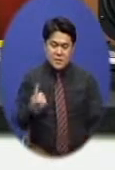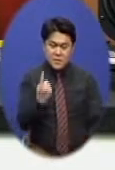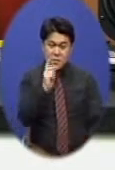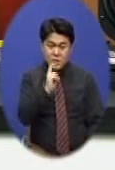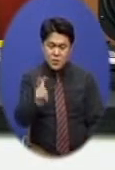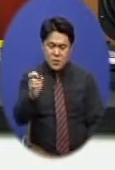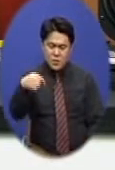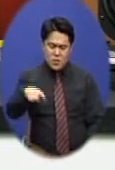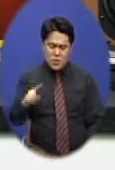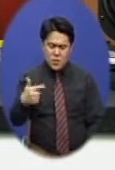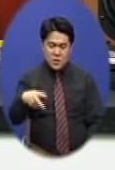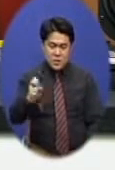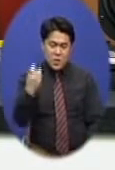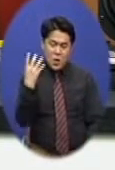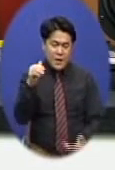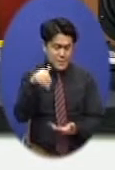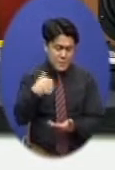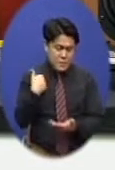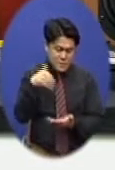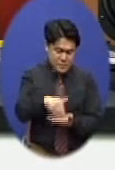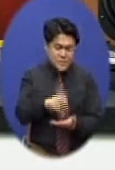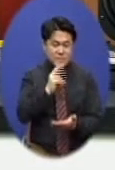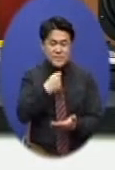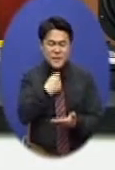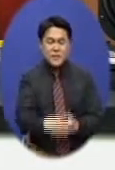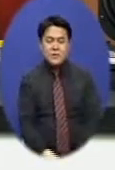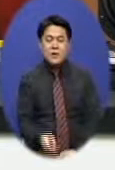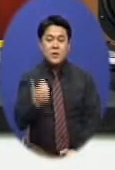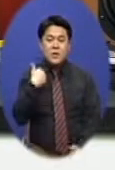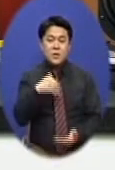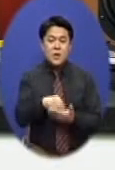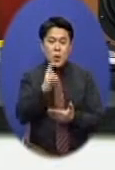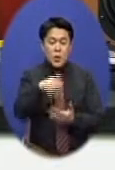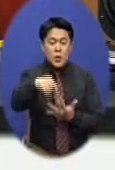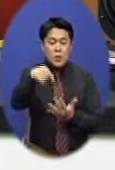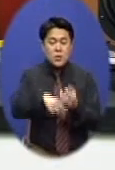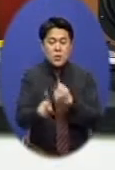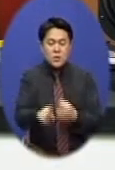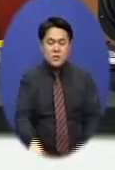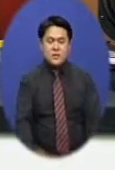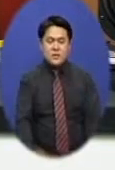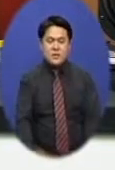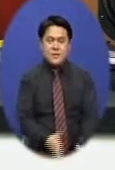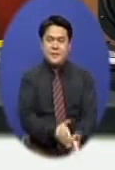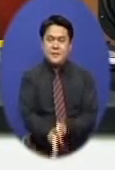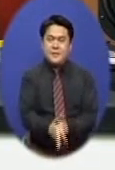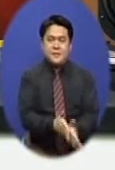네, 원점. 네. 그 이 노래를 그 고르신 어떤 이유가 있으신가요?